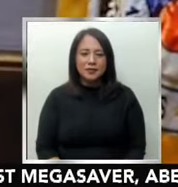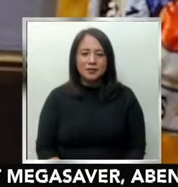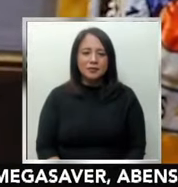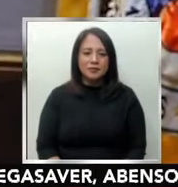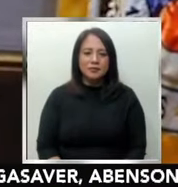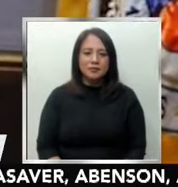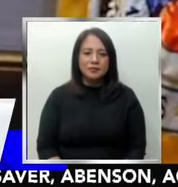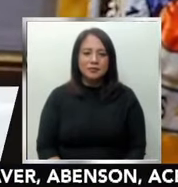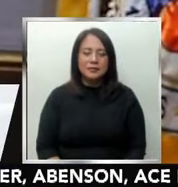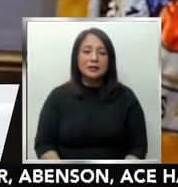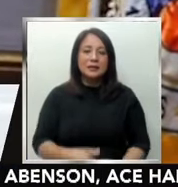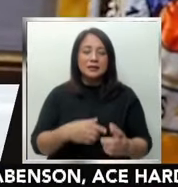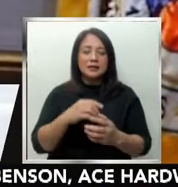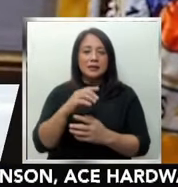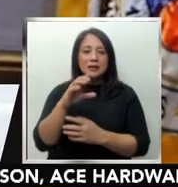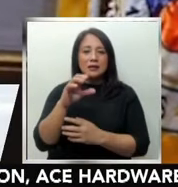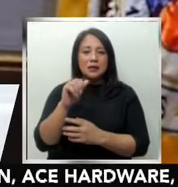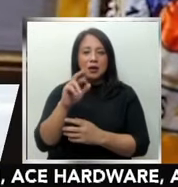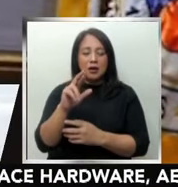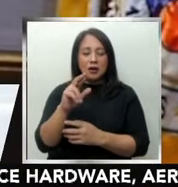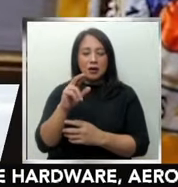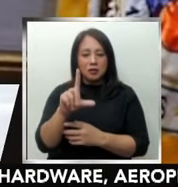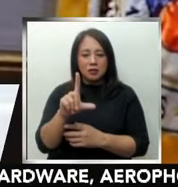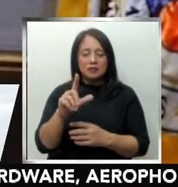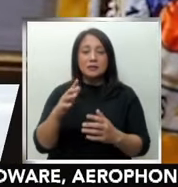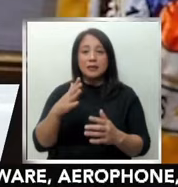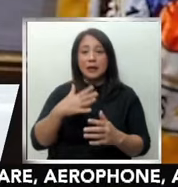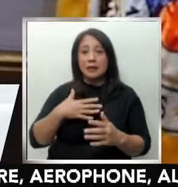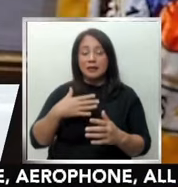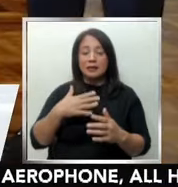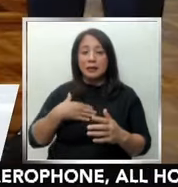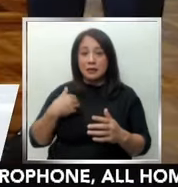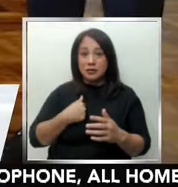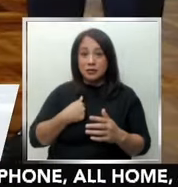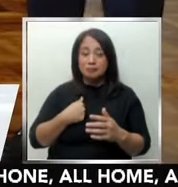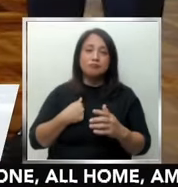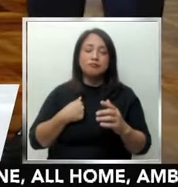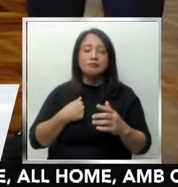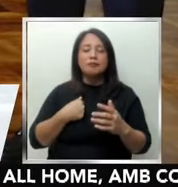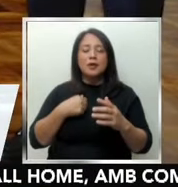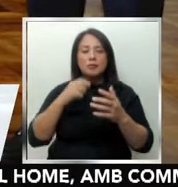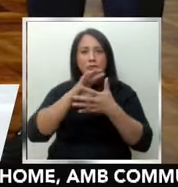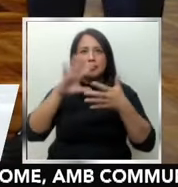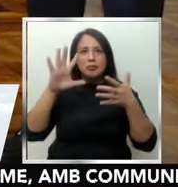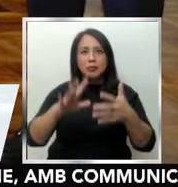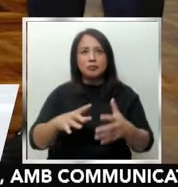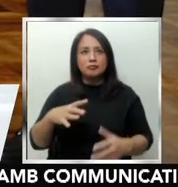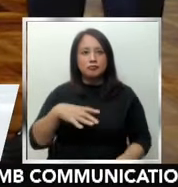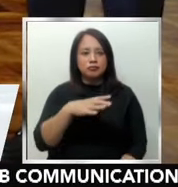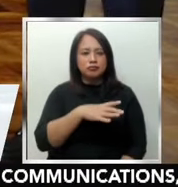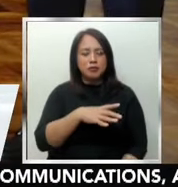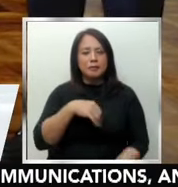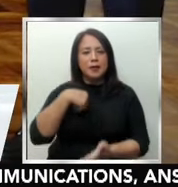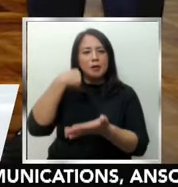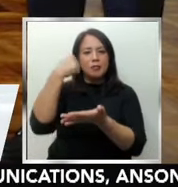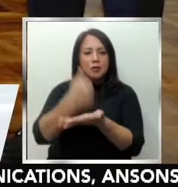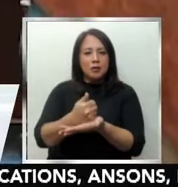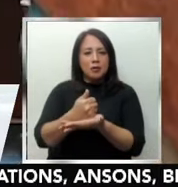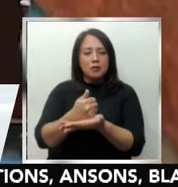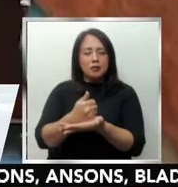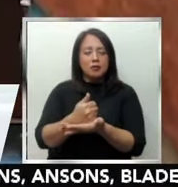y si Kyle jman ang Canadian vlogger Habang nasa Kongreso at naghihintay na maaprubahan ang kanyang